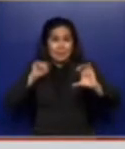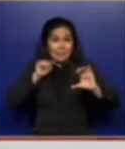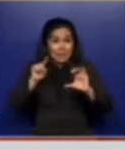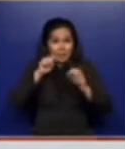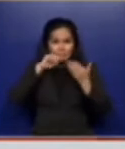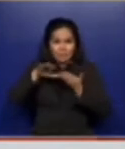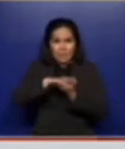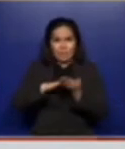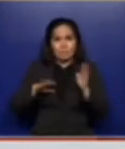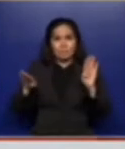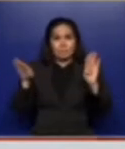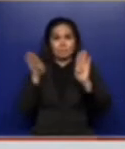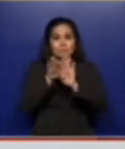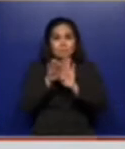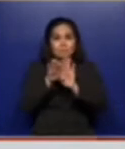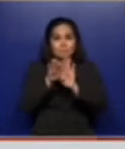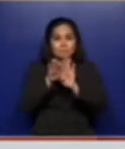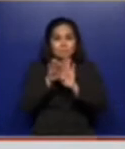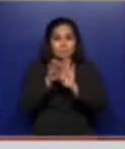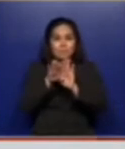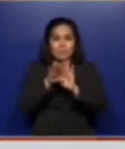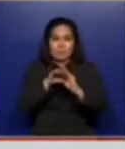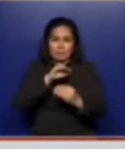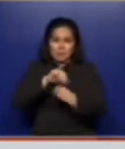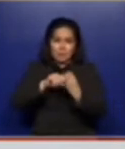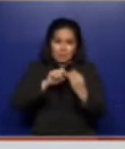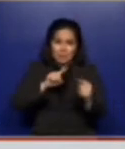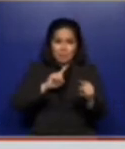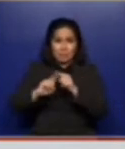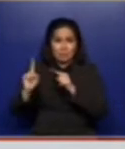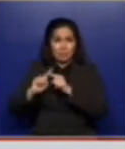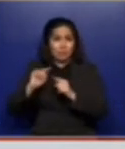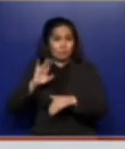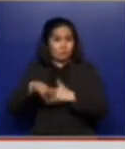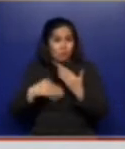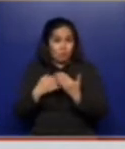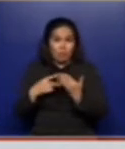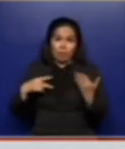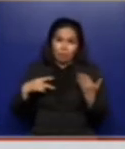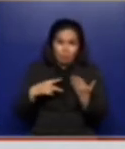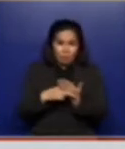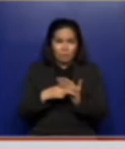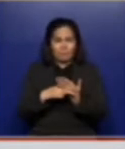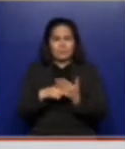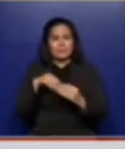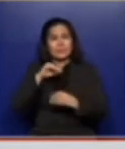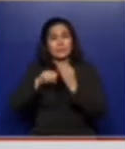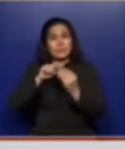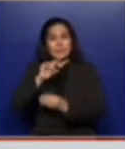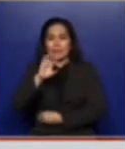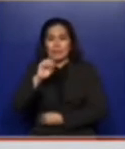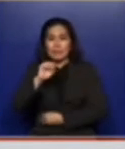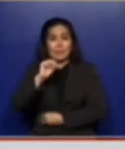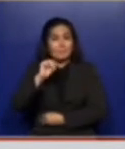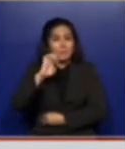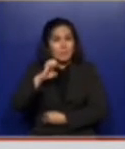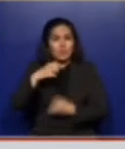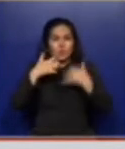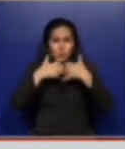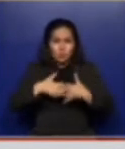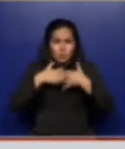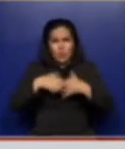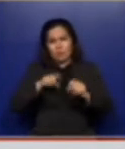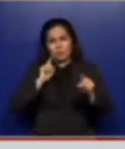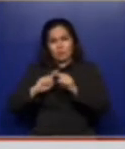ทศทำให้เศรษฐกิจทุกอย่างครับไม่ว่าจะเป็นเศรษฐกิจใหญ่ SME ขนาดใหญ่ขนาดกลางขนาดย่อ